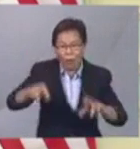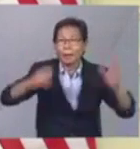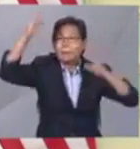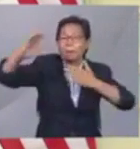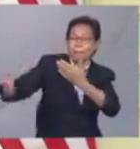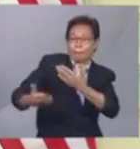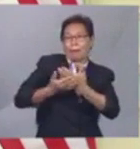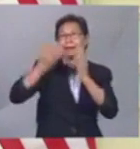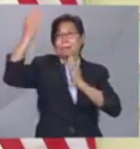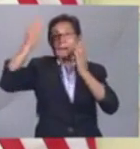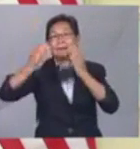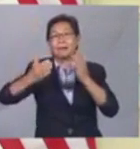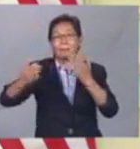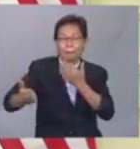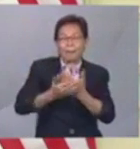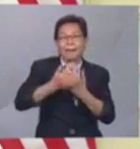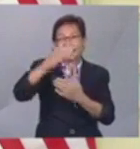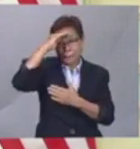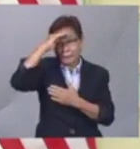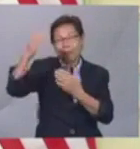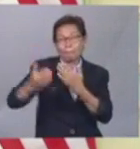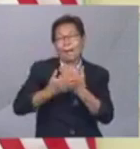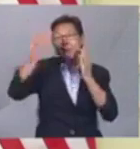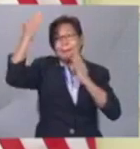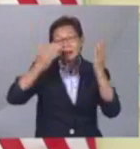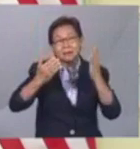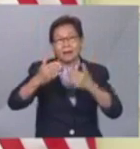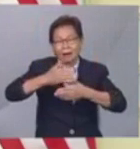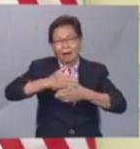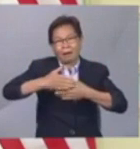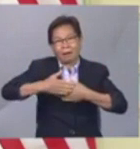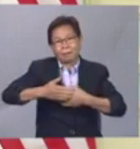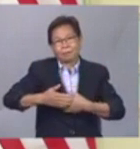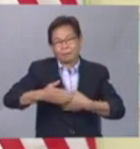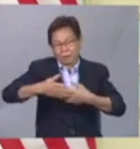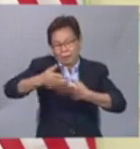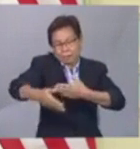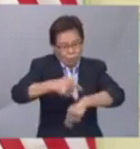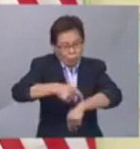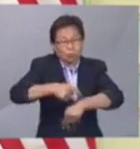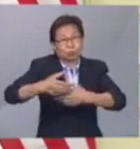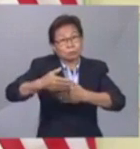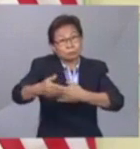untuk pulang ke Malaysia selepas waktu